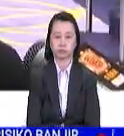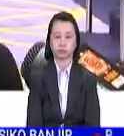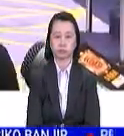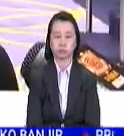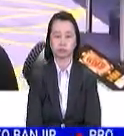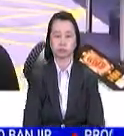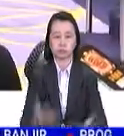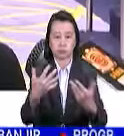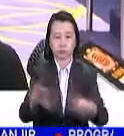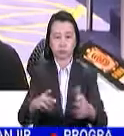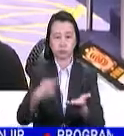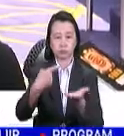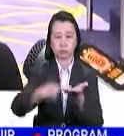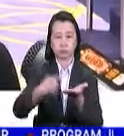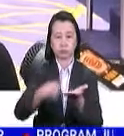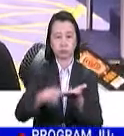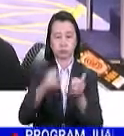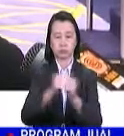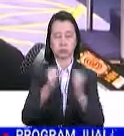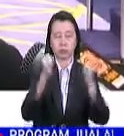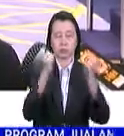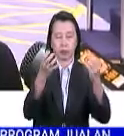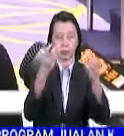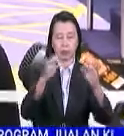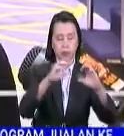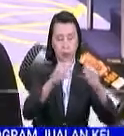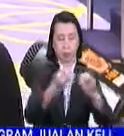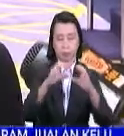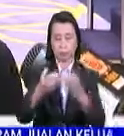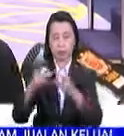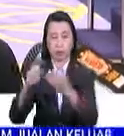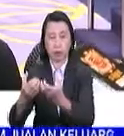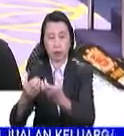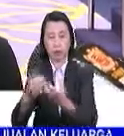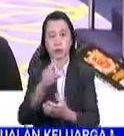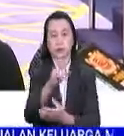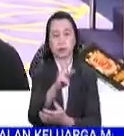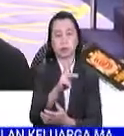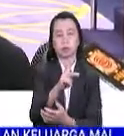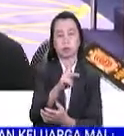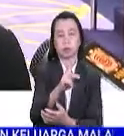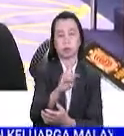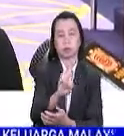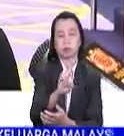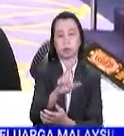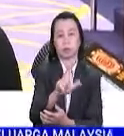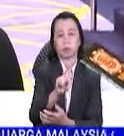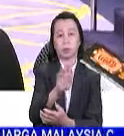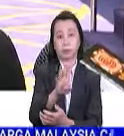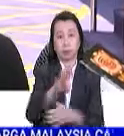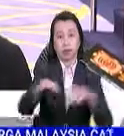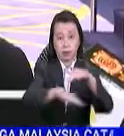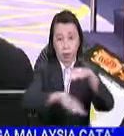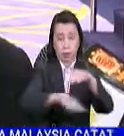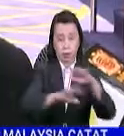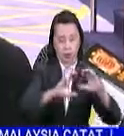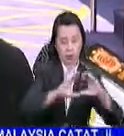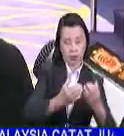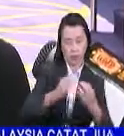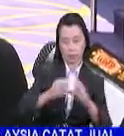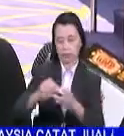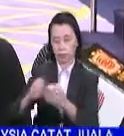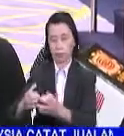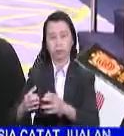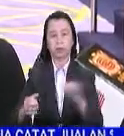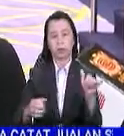Dah berbincang dengan banyak kelab-kelab, ada 2-3 kelab-kelab peringkat kaum B, dan perkara yang sama juga